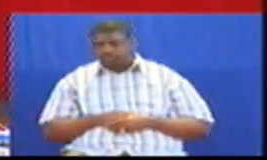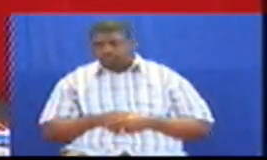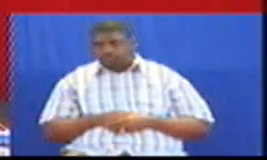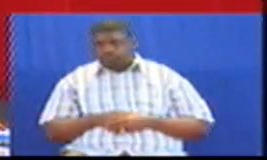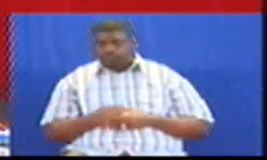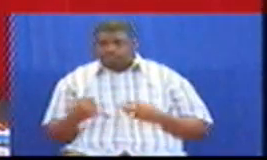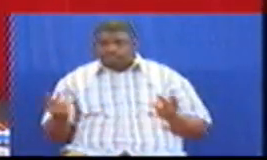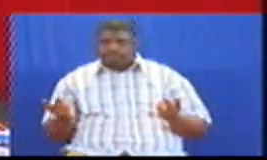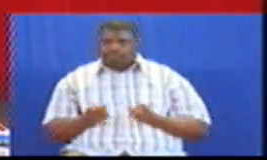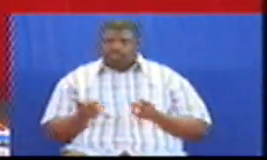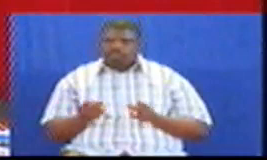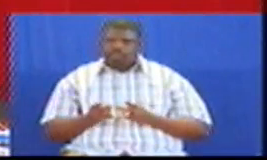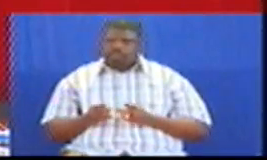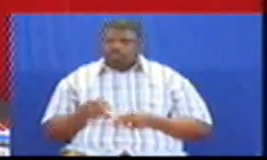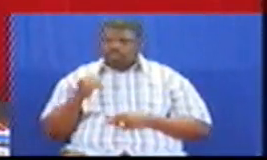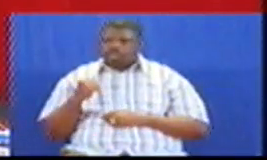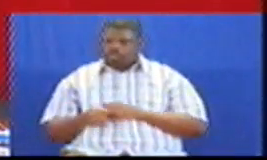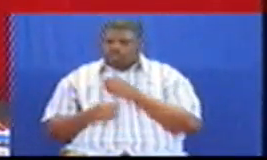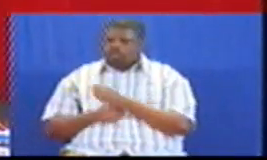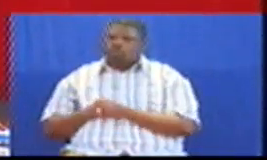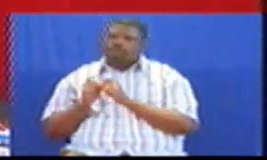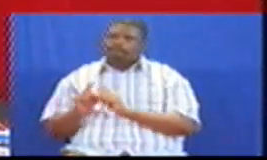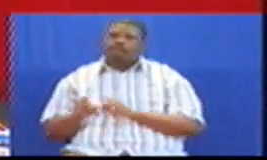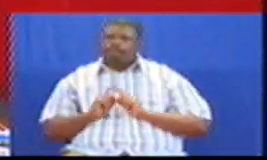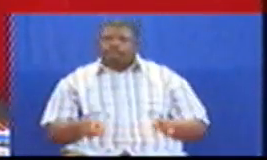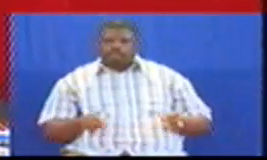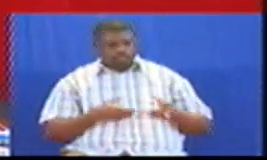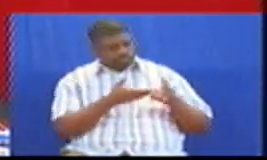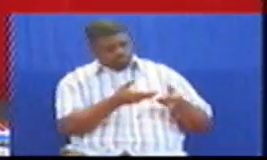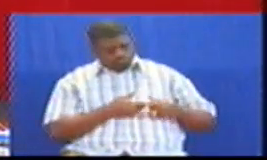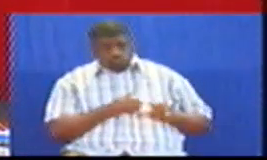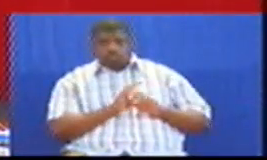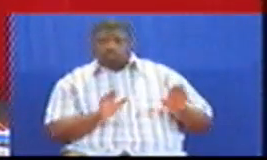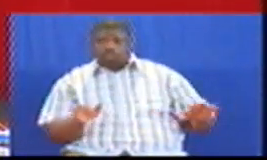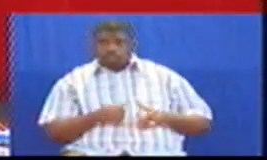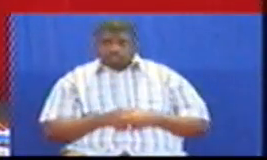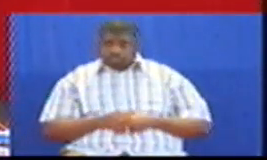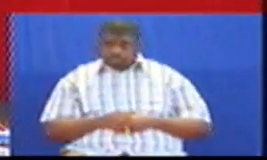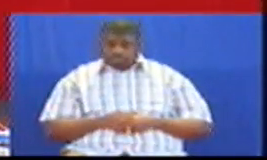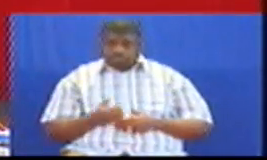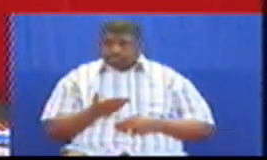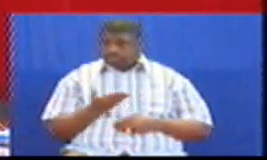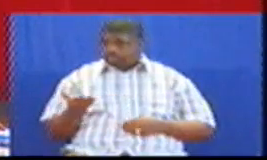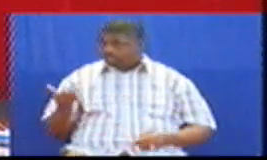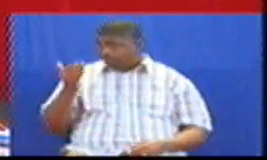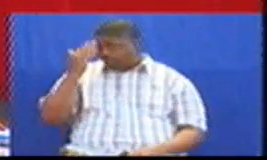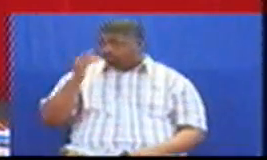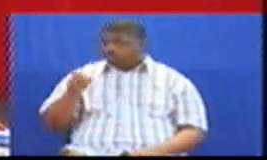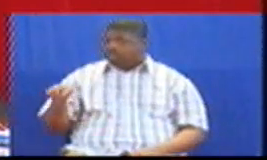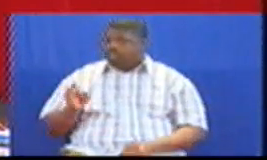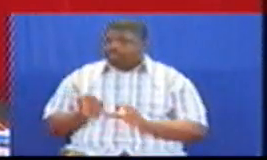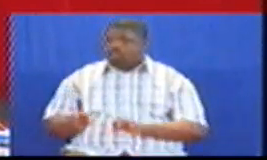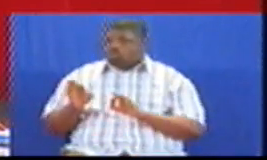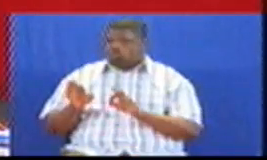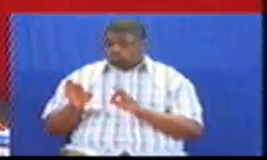hayo, ziko hatua kadhaa ambazo zimechukuliwa na zingine zinafahamika vizuri na waheshimiwa